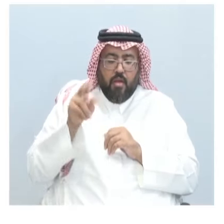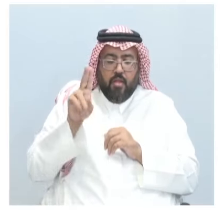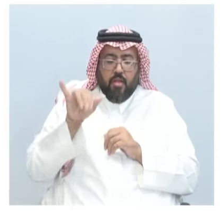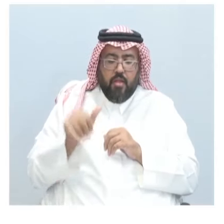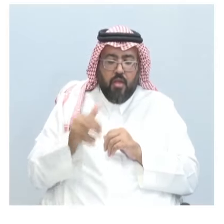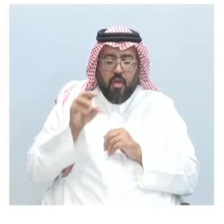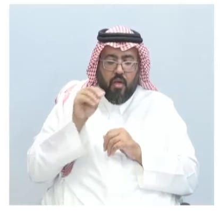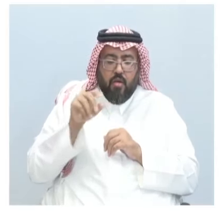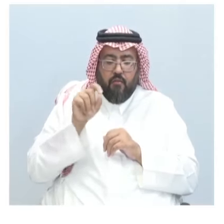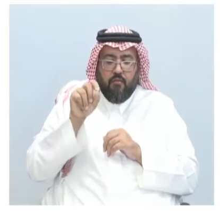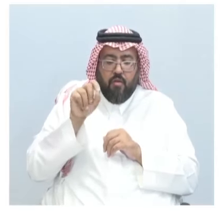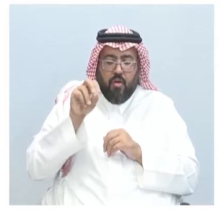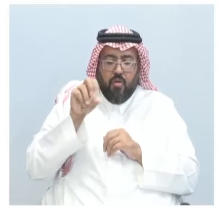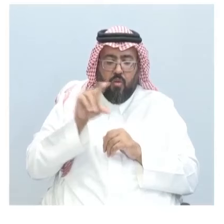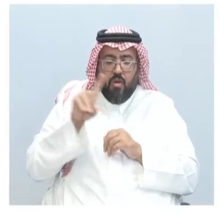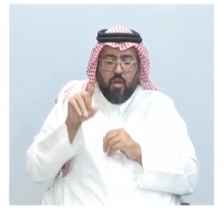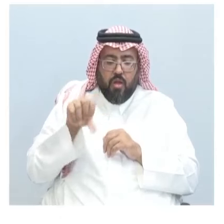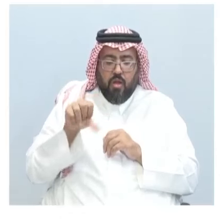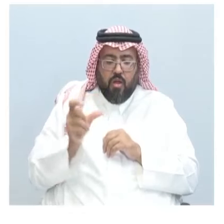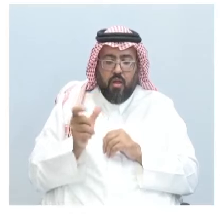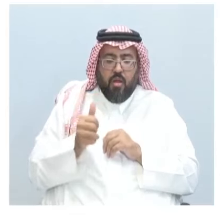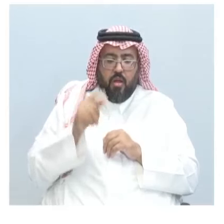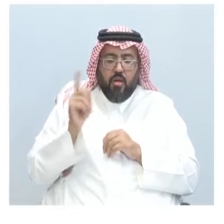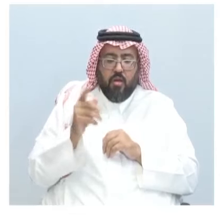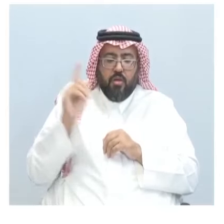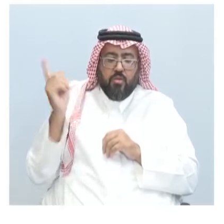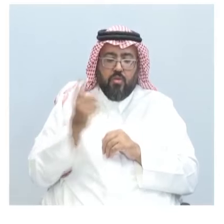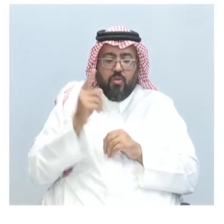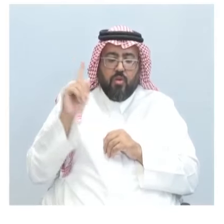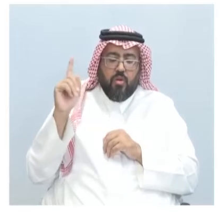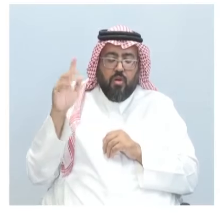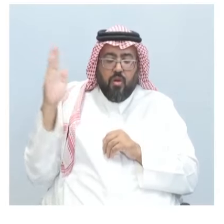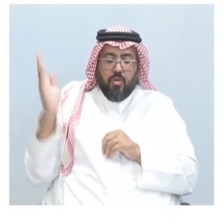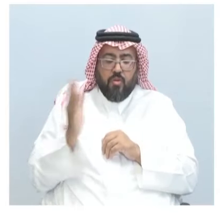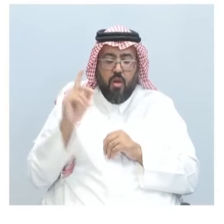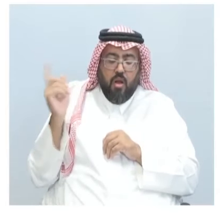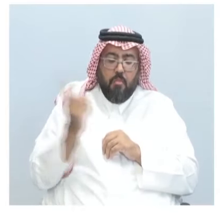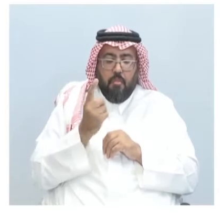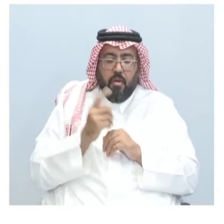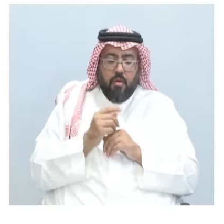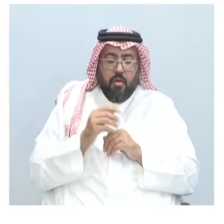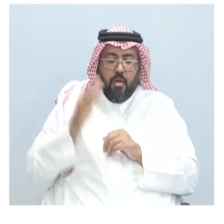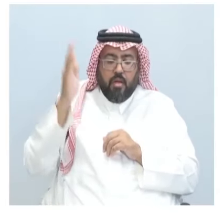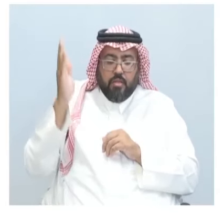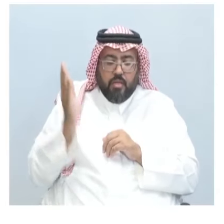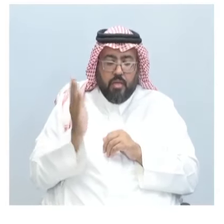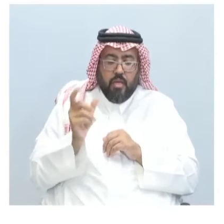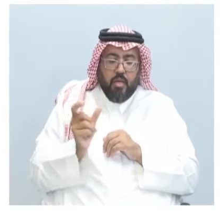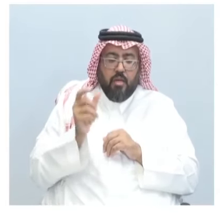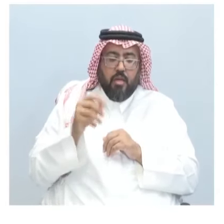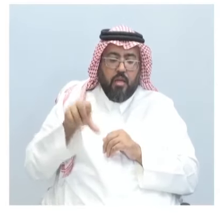فاتياه قولا انا رسولا ربك اي ارسلنا اليك